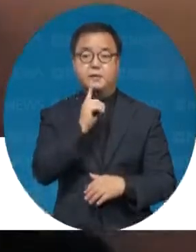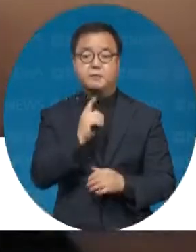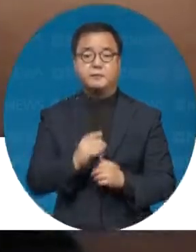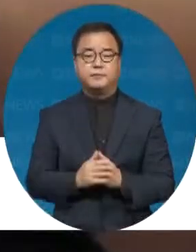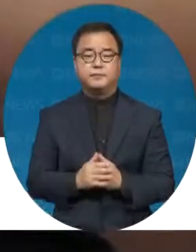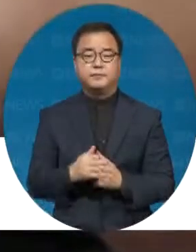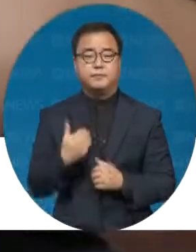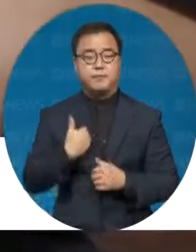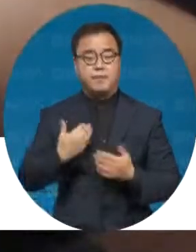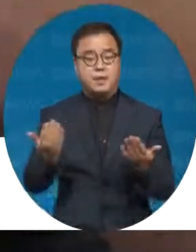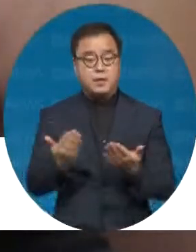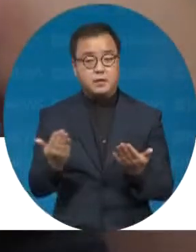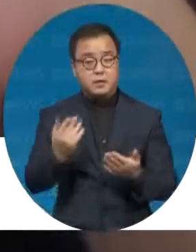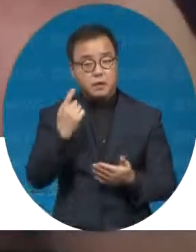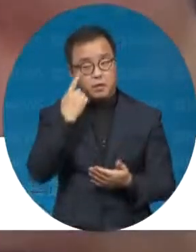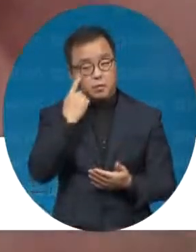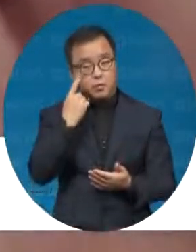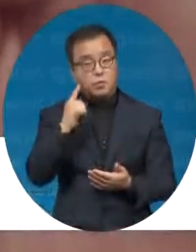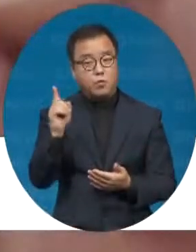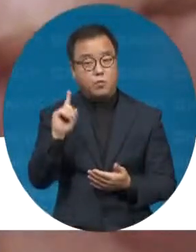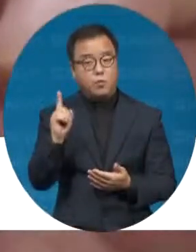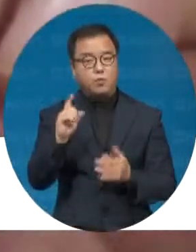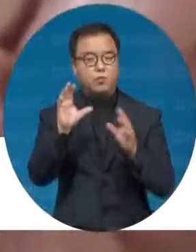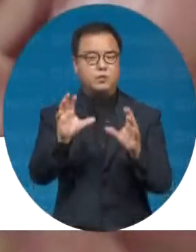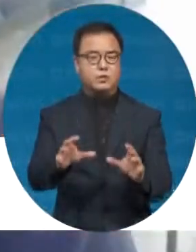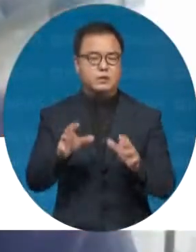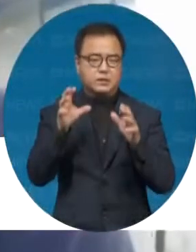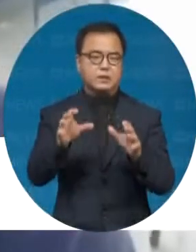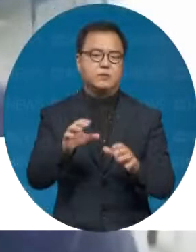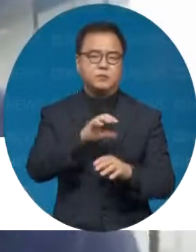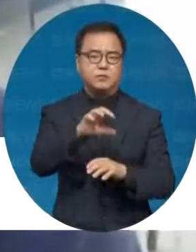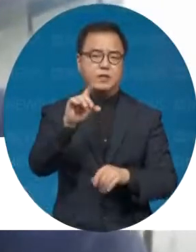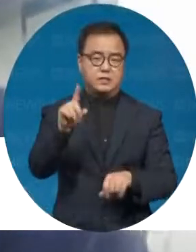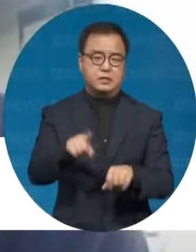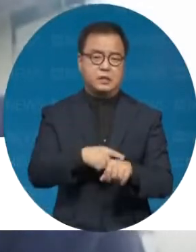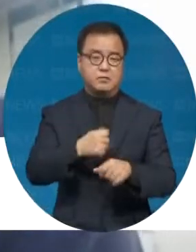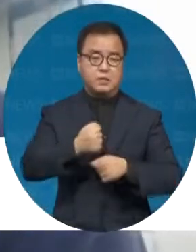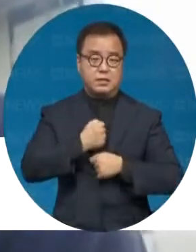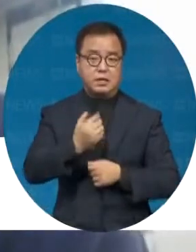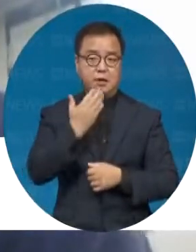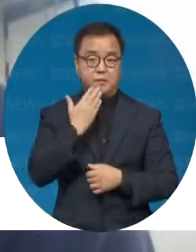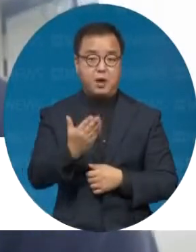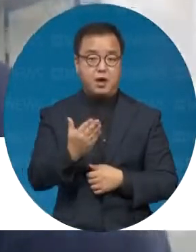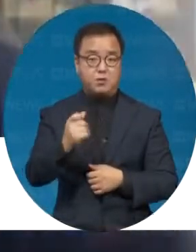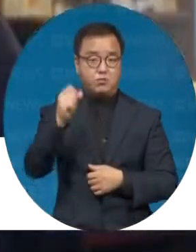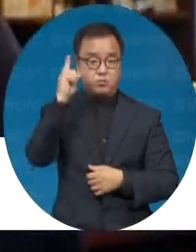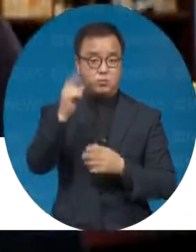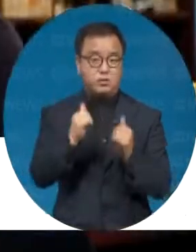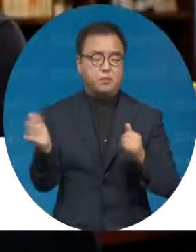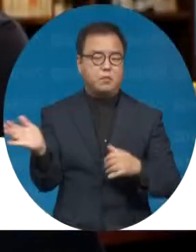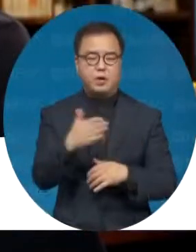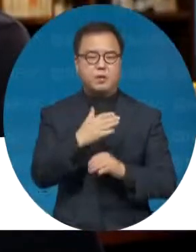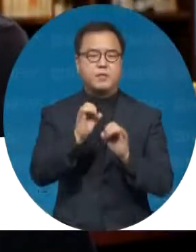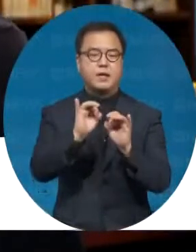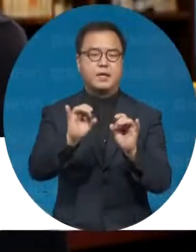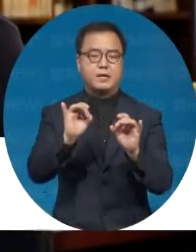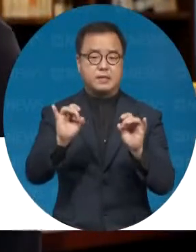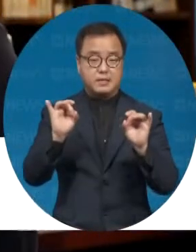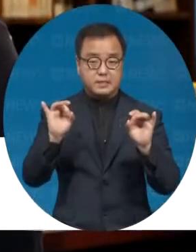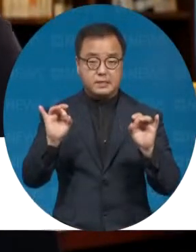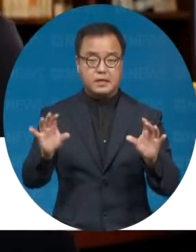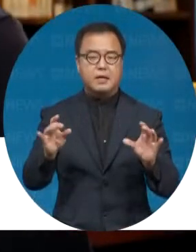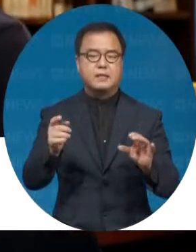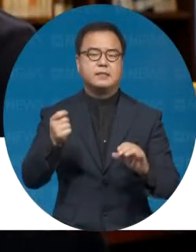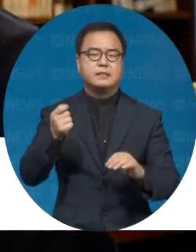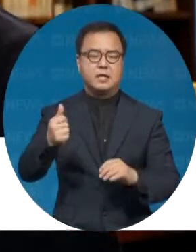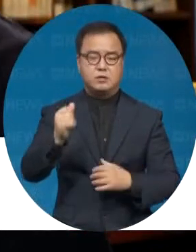일을 해보니까 세상에 환경을 지킬 수 있는 슈퍼맨은 존재하지 않습니다. 다 각자가 우리